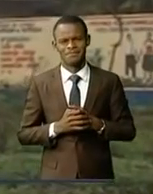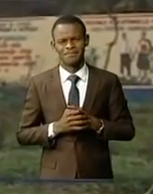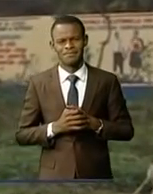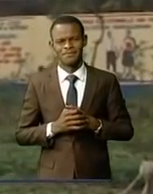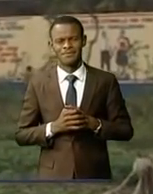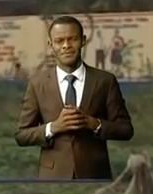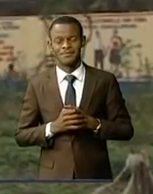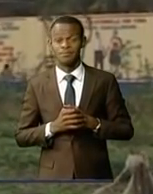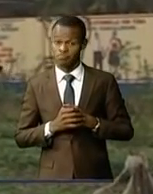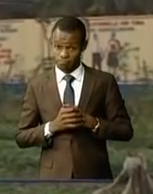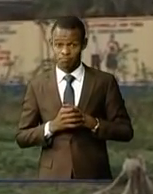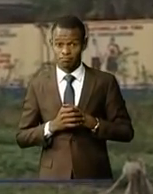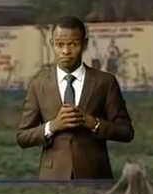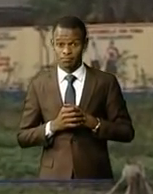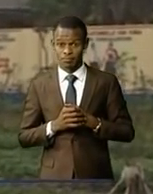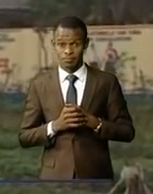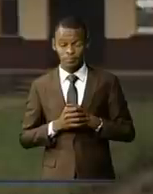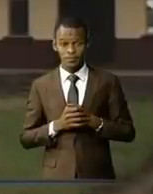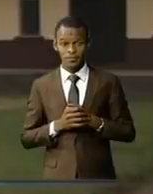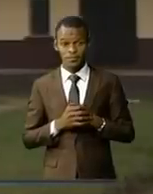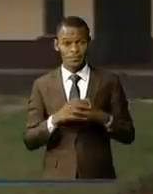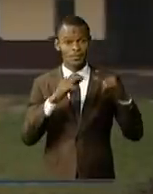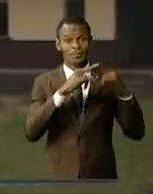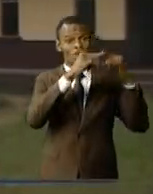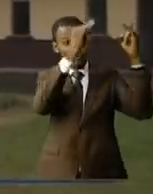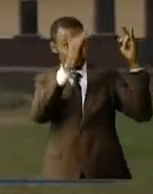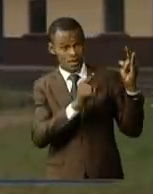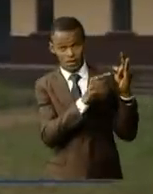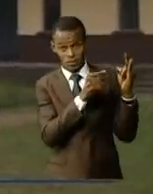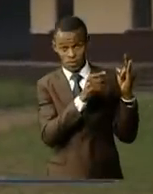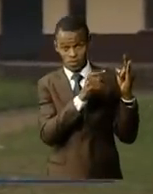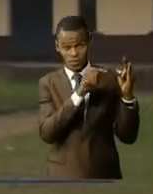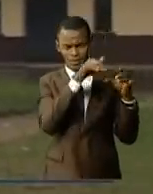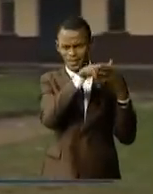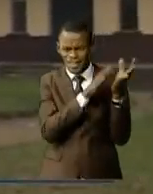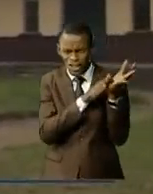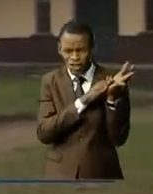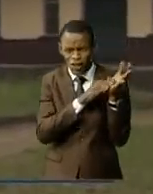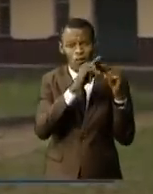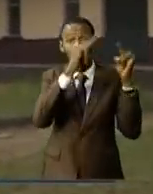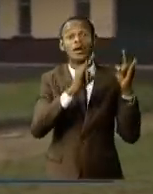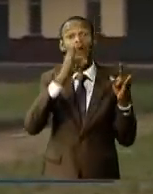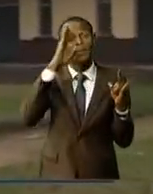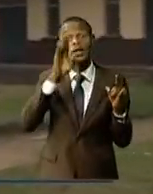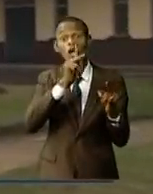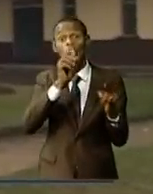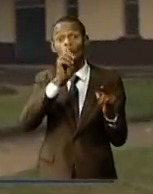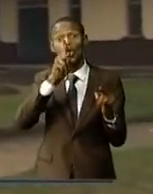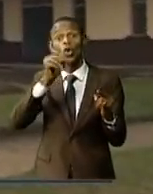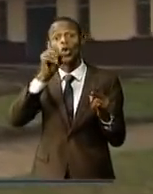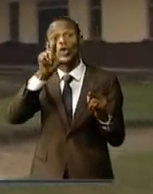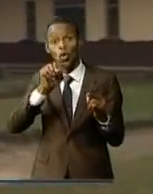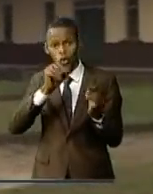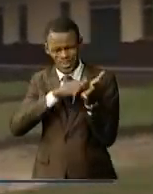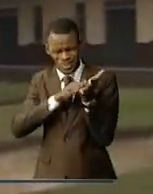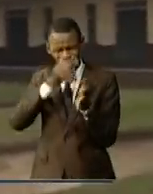patrimoine commun vient d'être revêtu de sa plus belle robe. L'Institut Kokolo, situé au camp militaire qui porte le même nom,